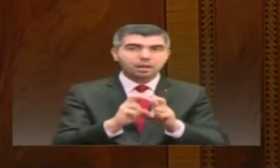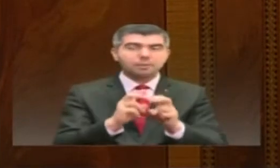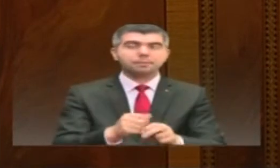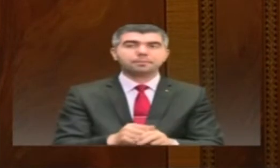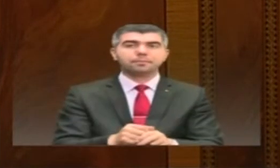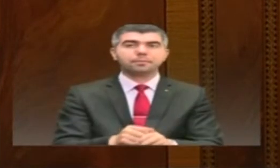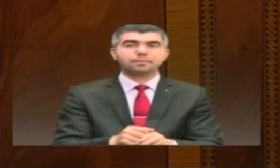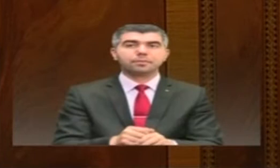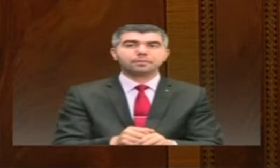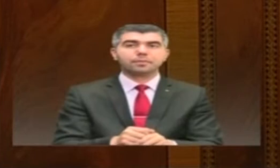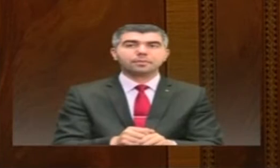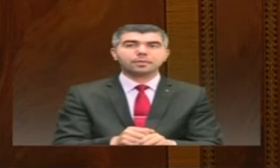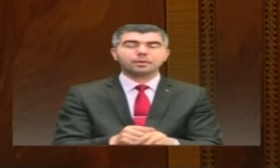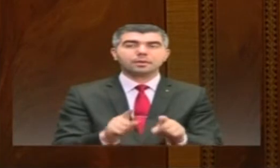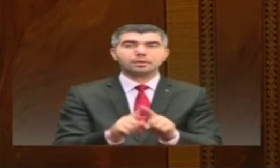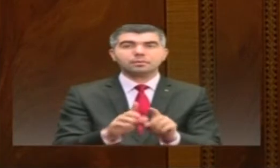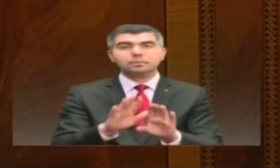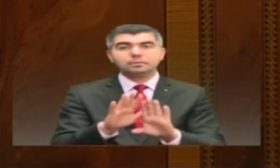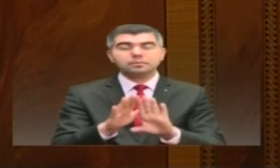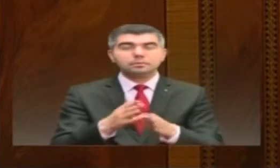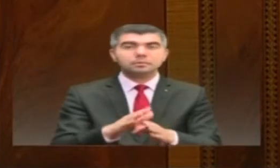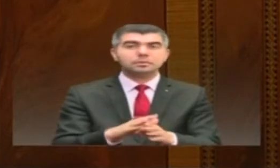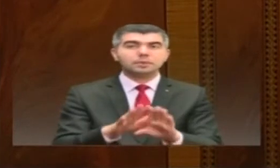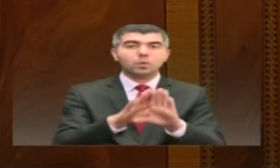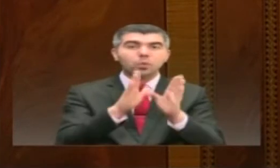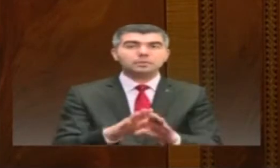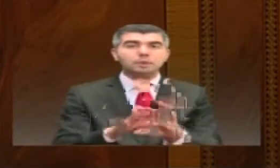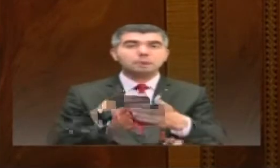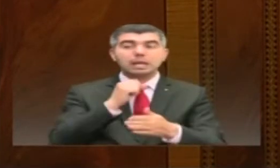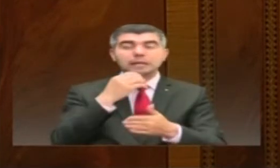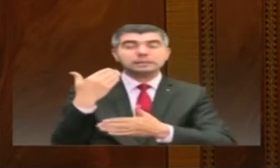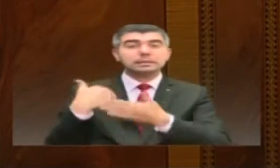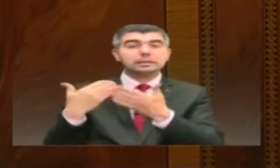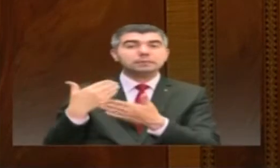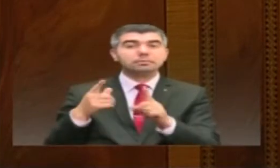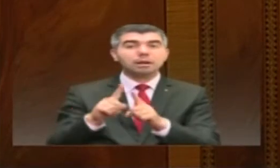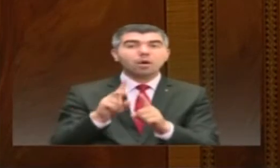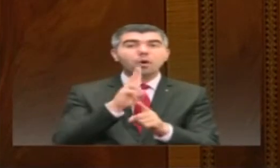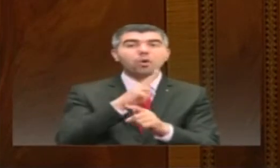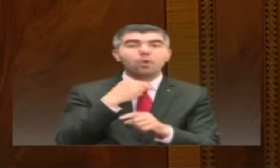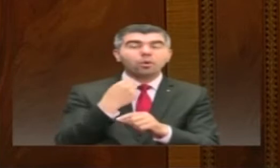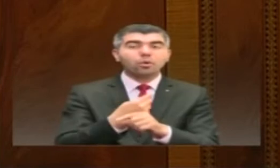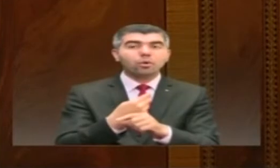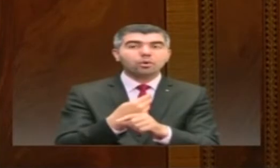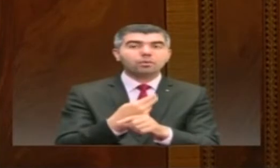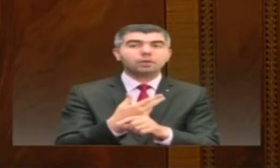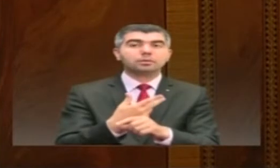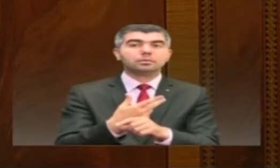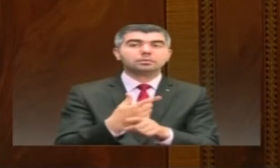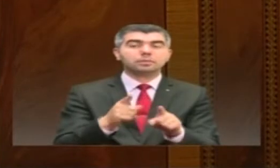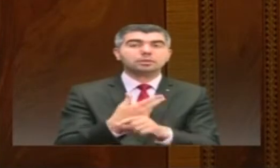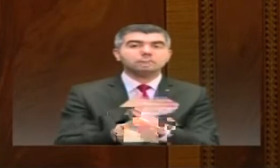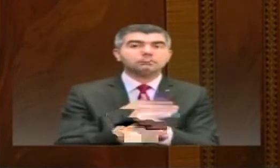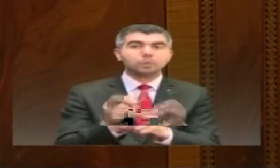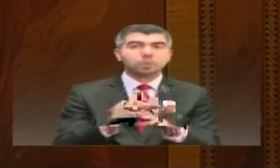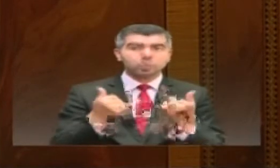استفادة 5 مليون الأساسي ولتكون هي المستمر السنين الجاية، ووصول هذا الشيء سيتم إحداث أكثر من 120